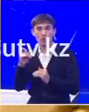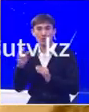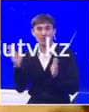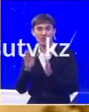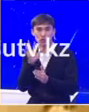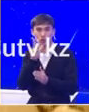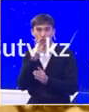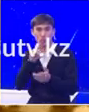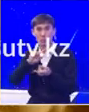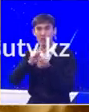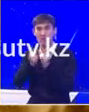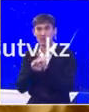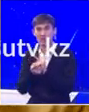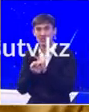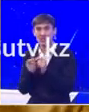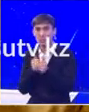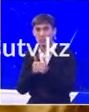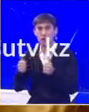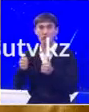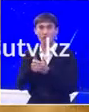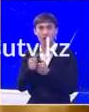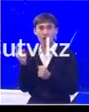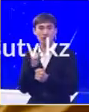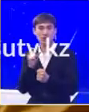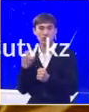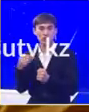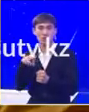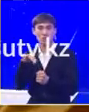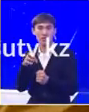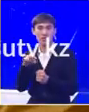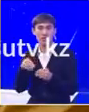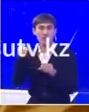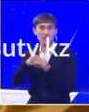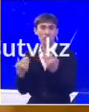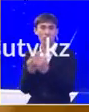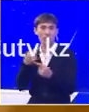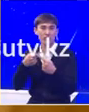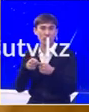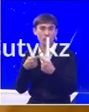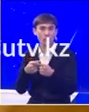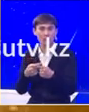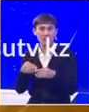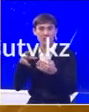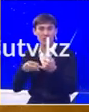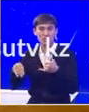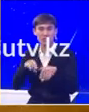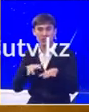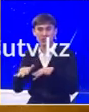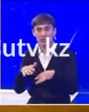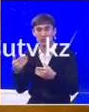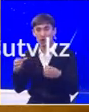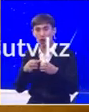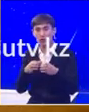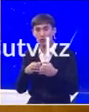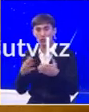кратчайшие сроки превратился в передовое хозяйство. Он стал пионером по внедрению новых технологий в земледелии. Его коллективу